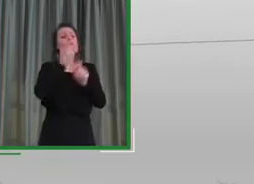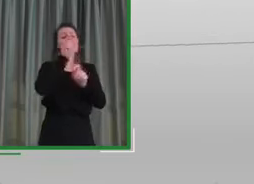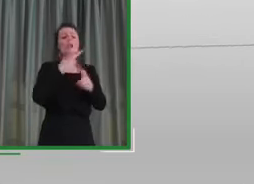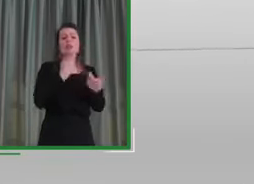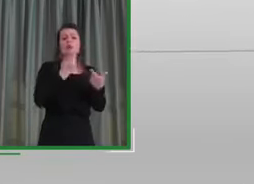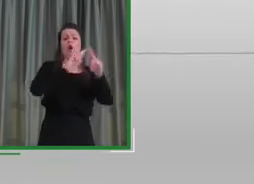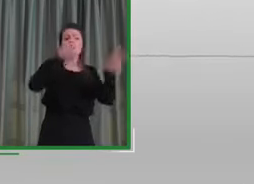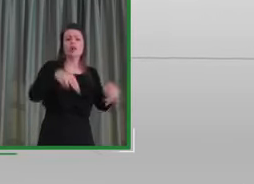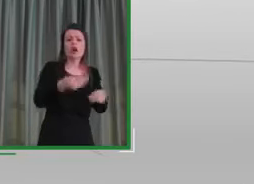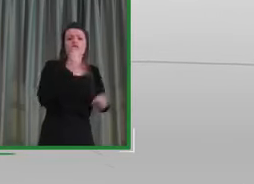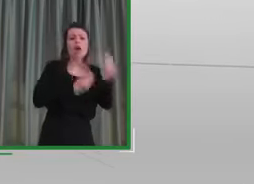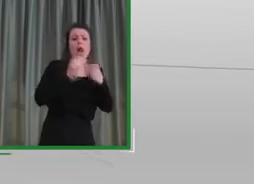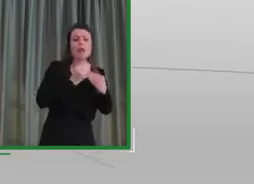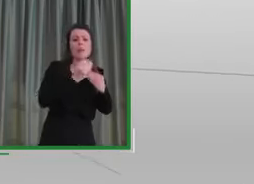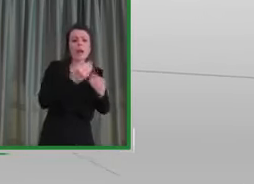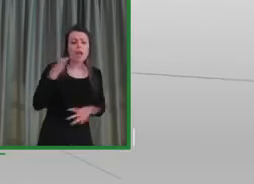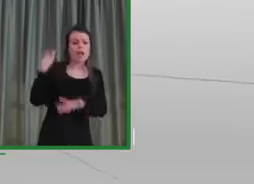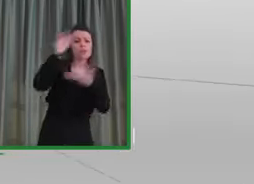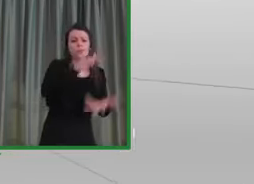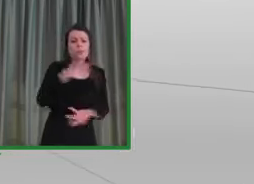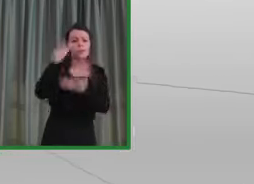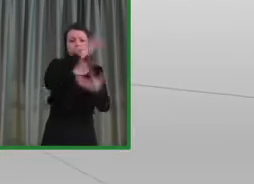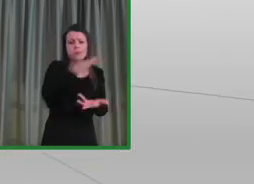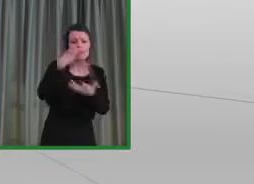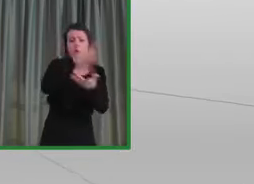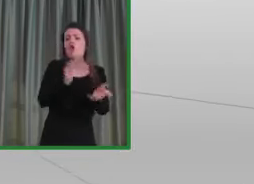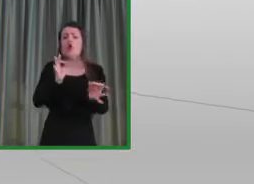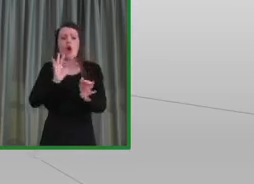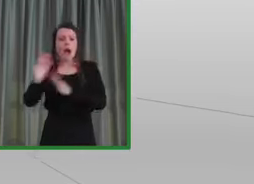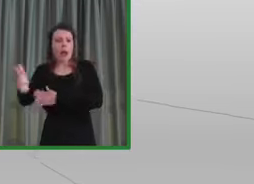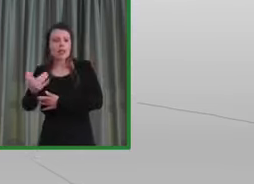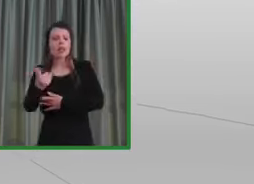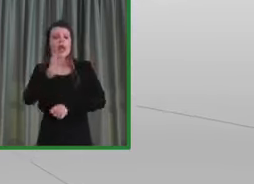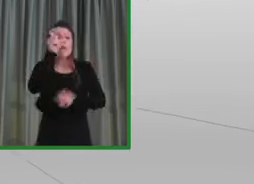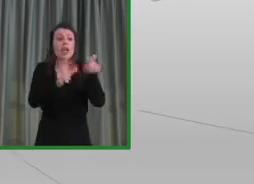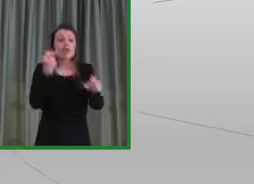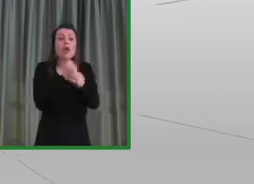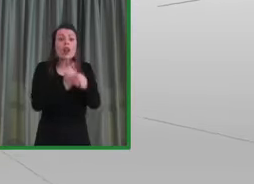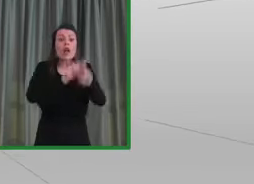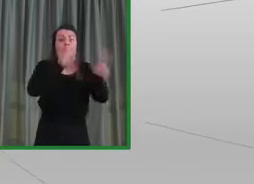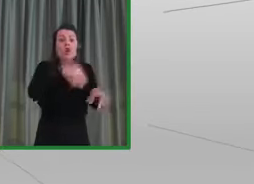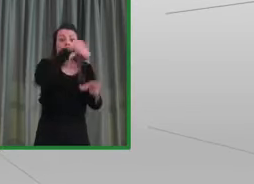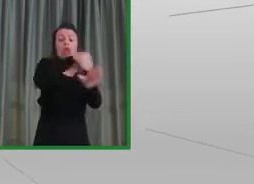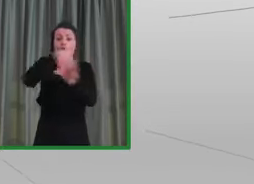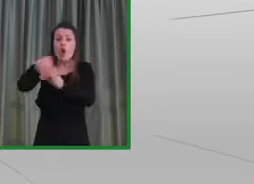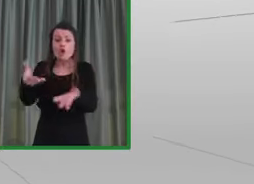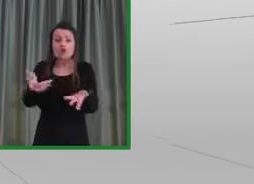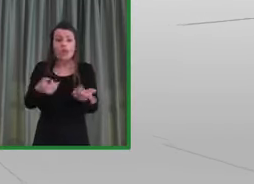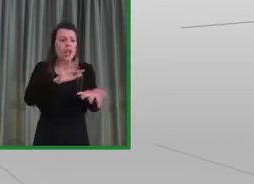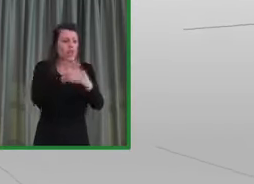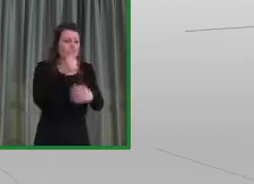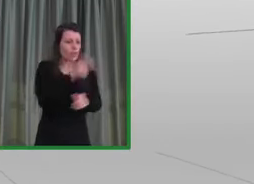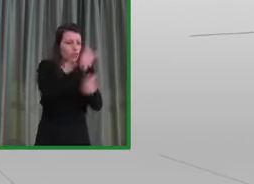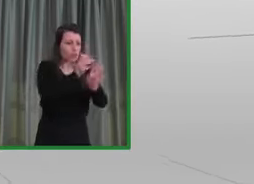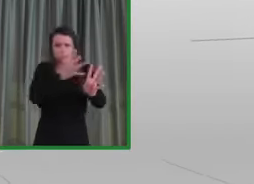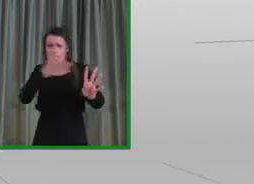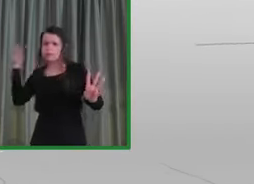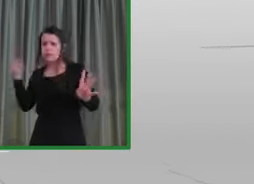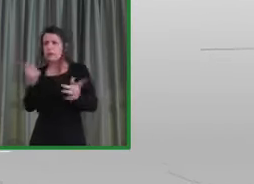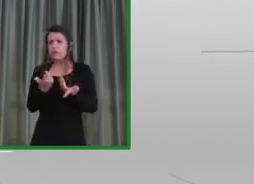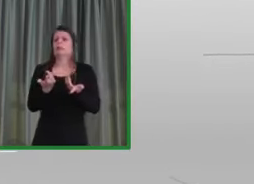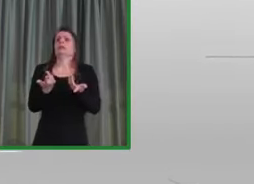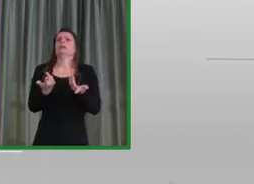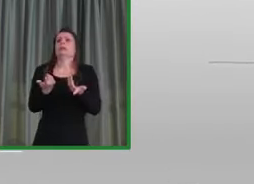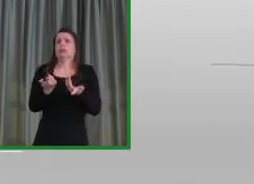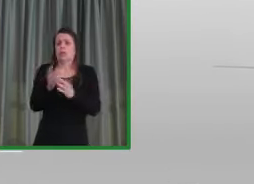personale anche che lavora in questi esercizi e che si trova davanti tante persone e quindi si sente di